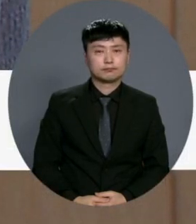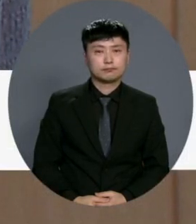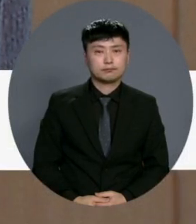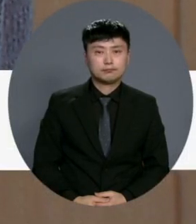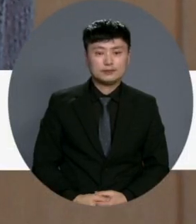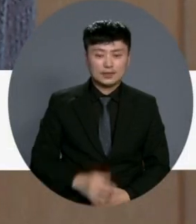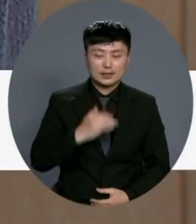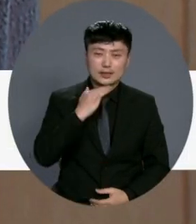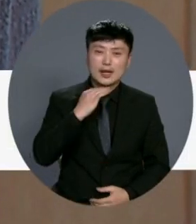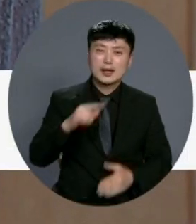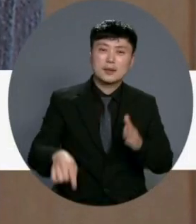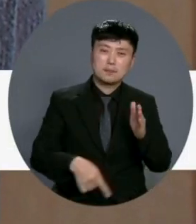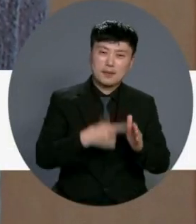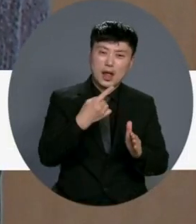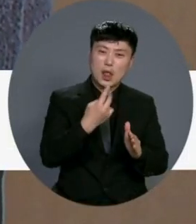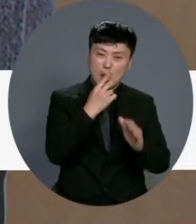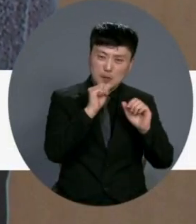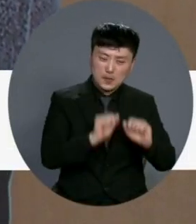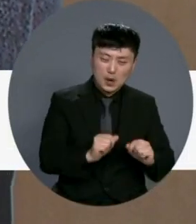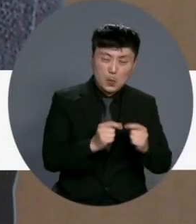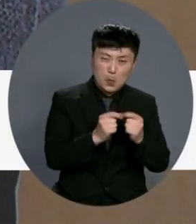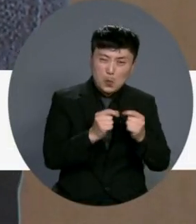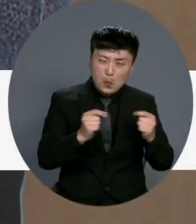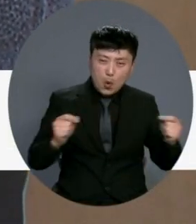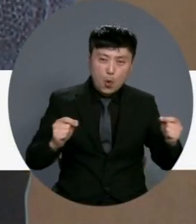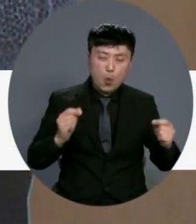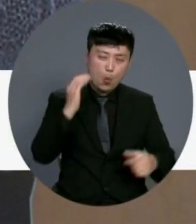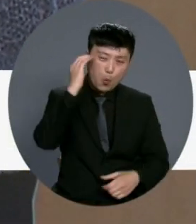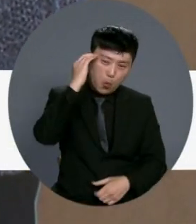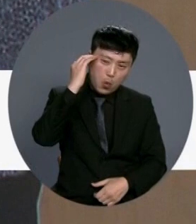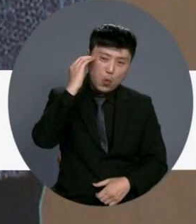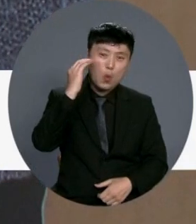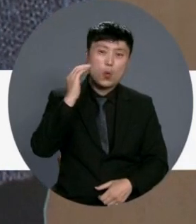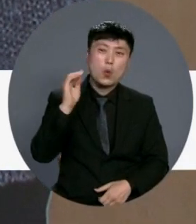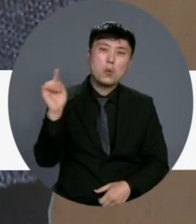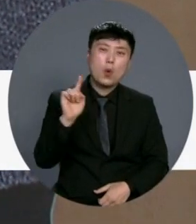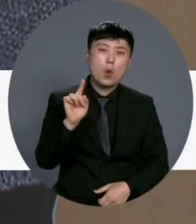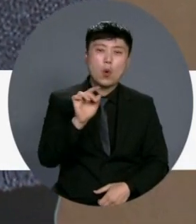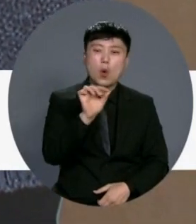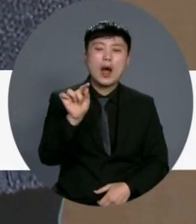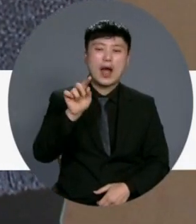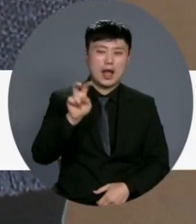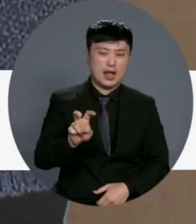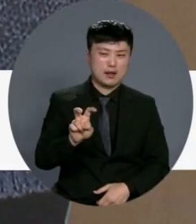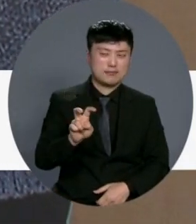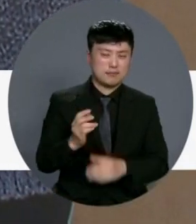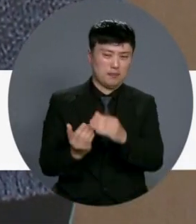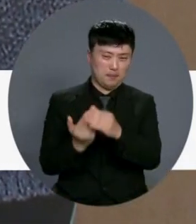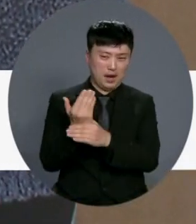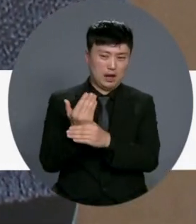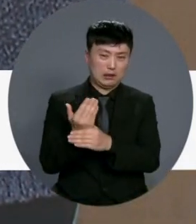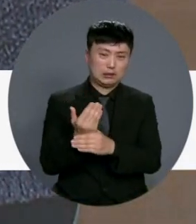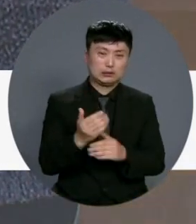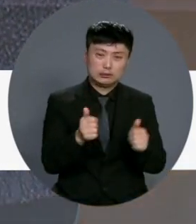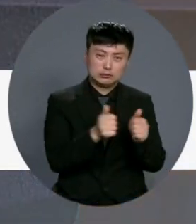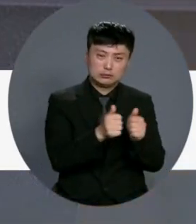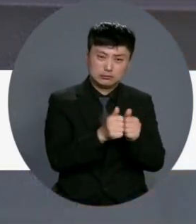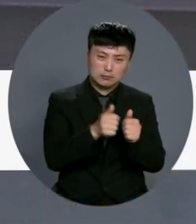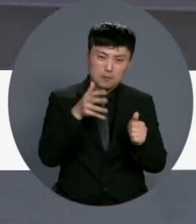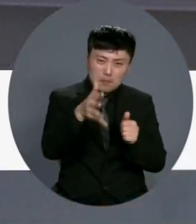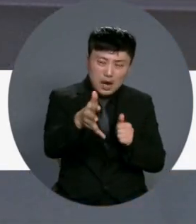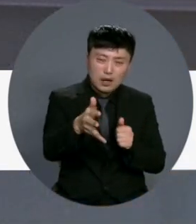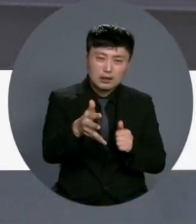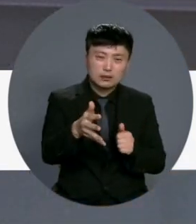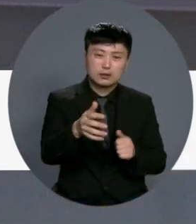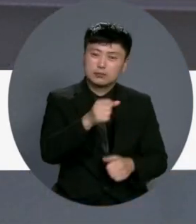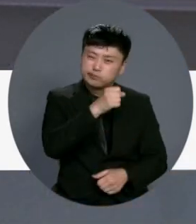백세의 시대라고 합니다만 여전히 장수의 가장 큰 걸림돌 바로 암입니다이 가운데 남성 전립 선함이